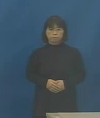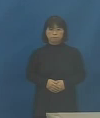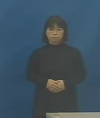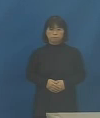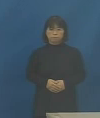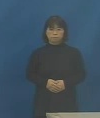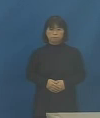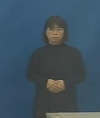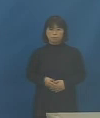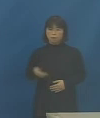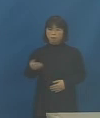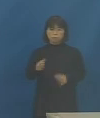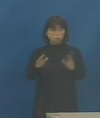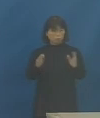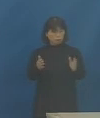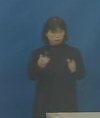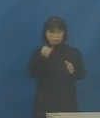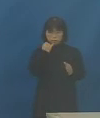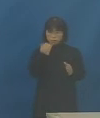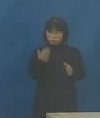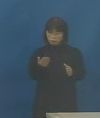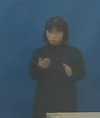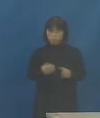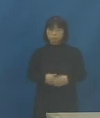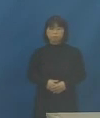質問よろしいでしょうか